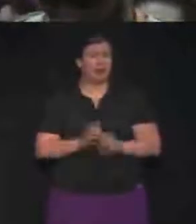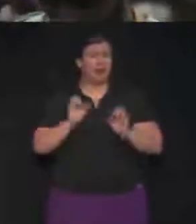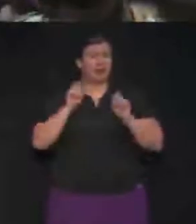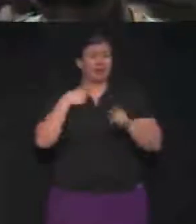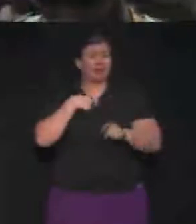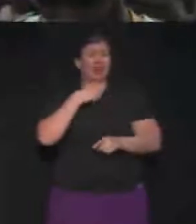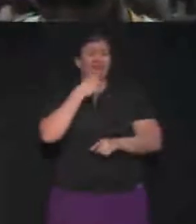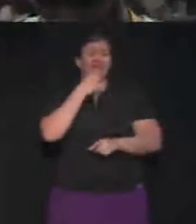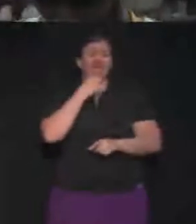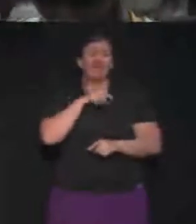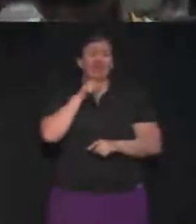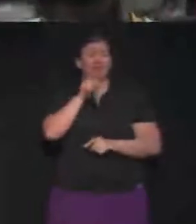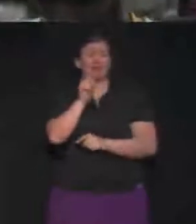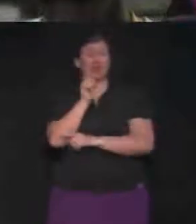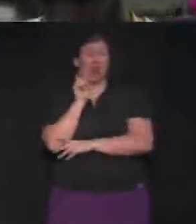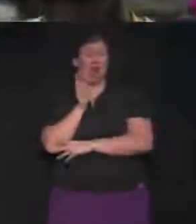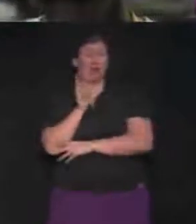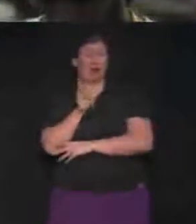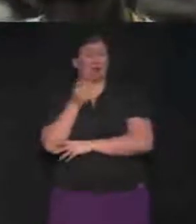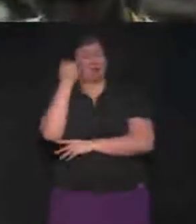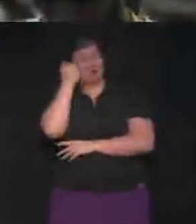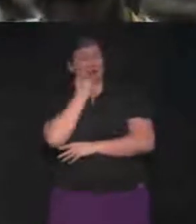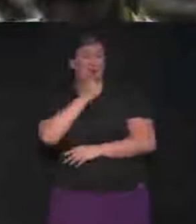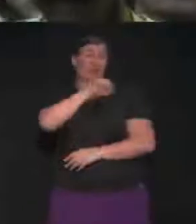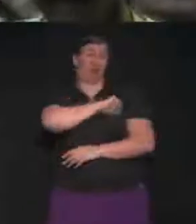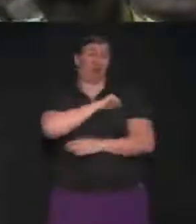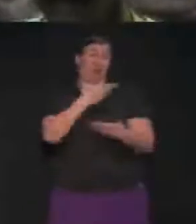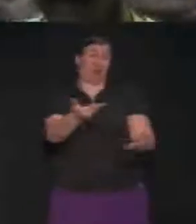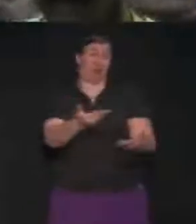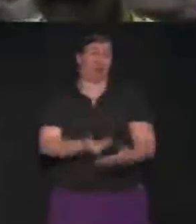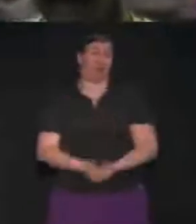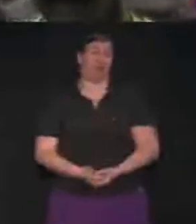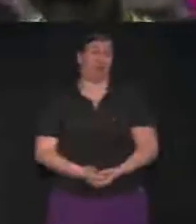ich möchte appellieren seid mutig